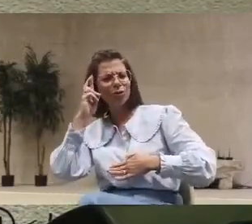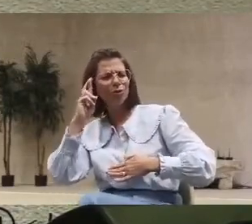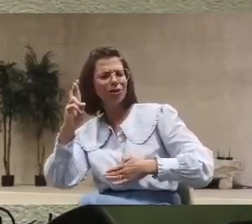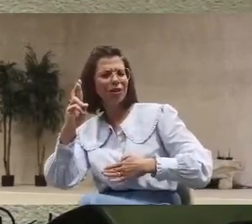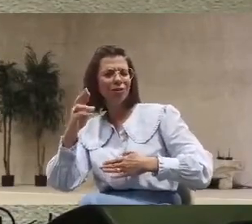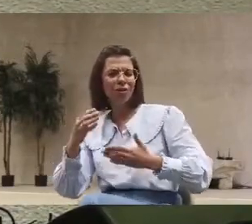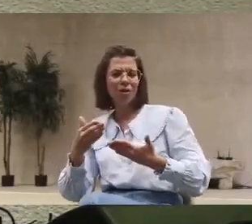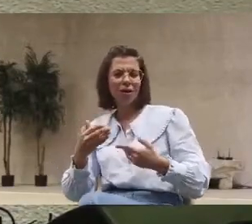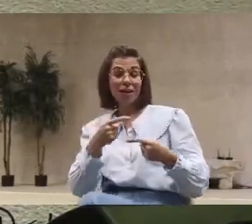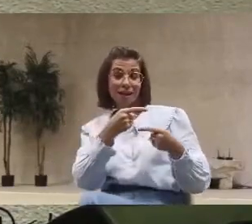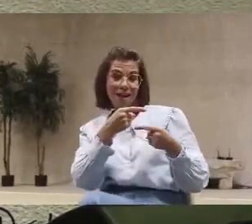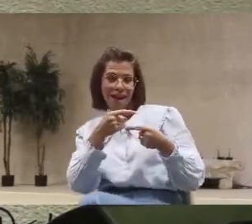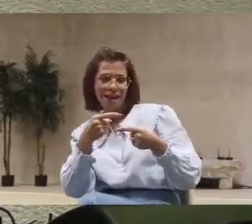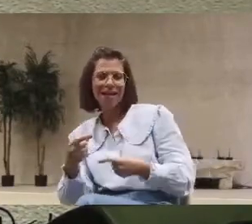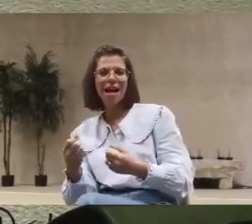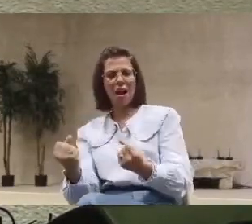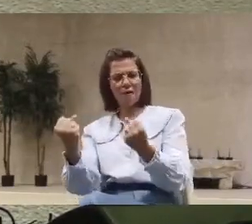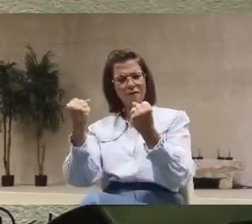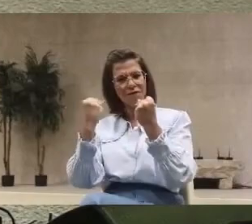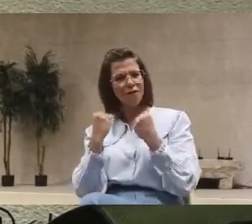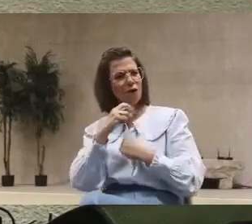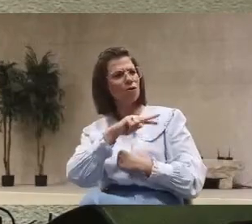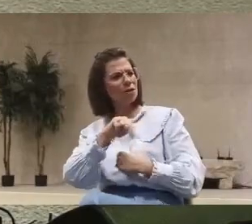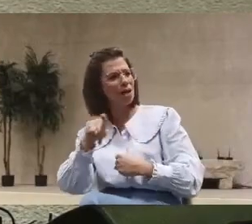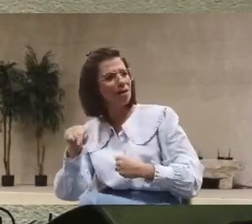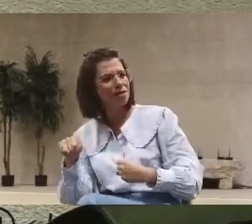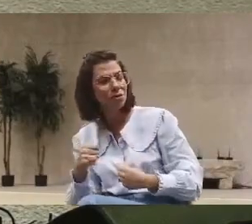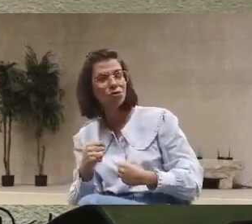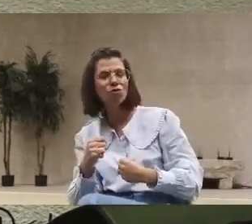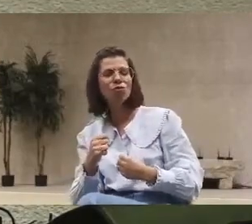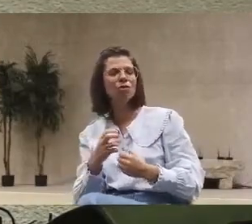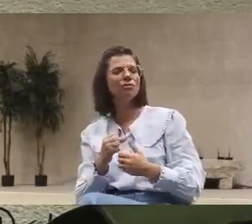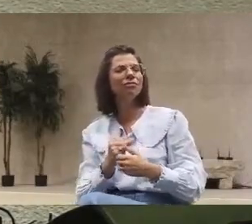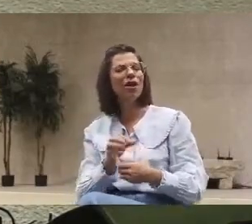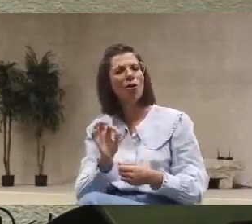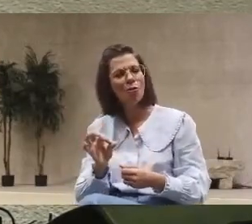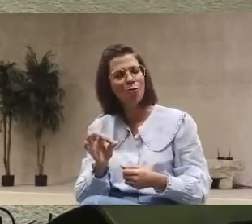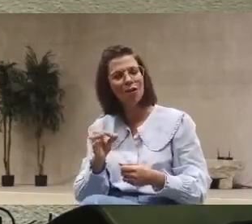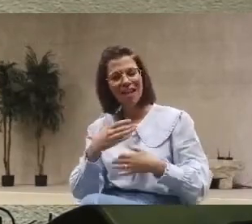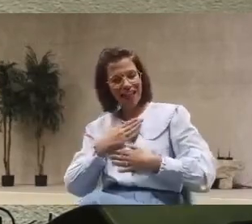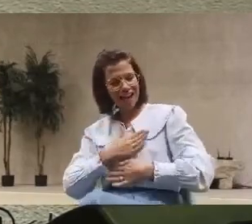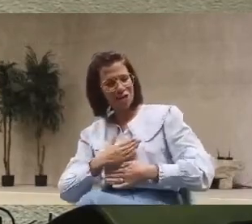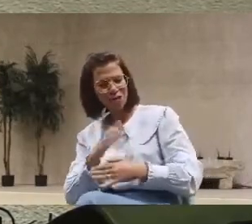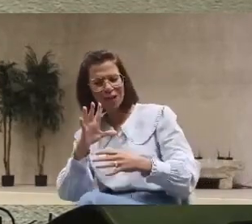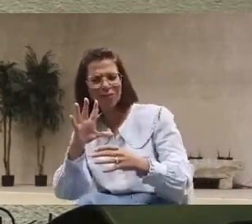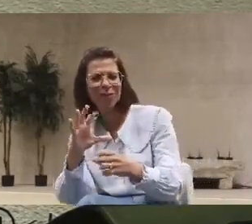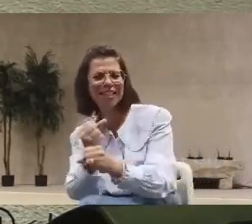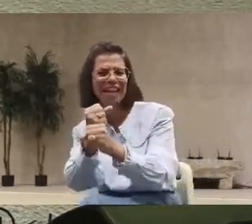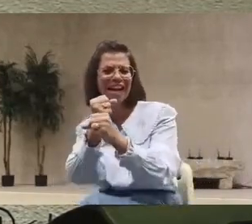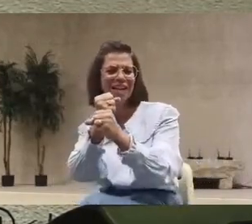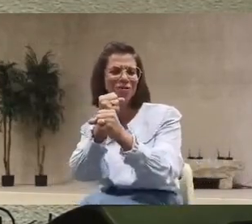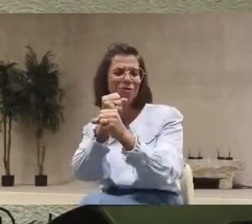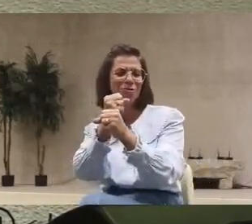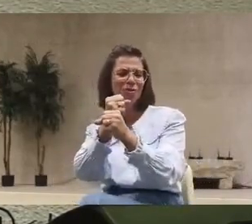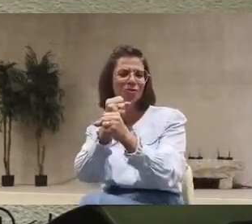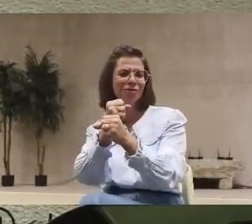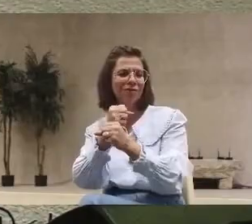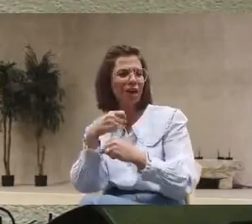surnaturelle, miraculeuse, sainte, la joie du salut qui ne dépend pas des circonstances de la vie.